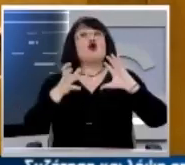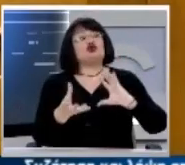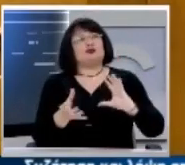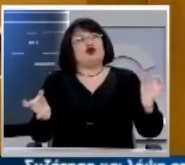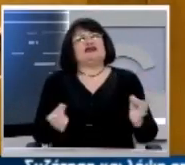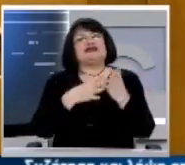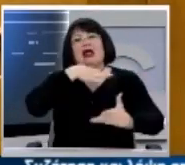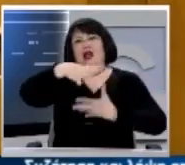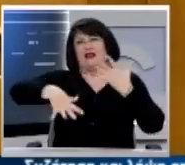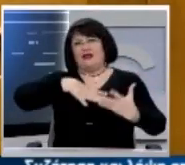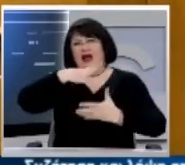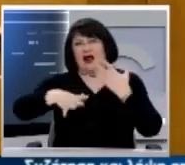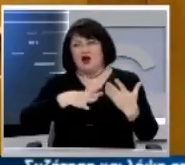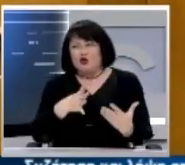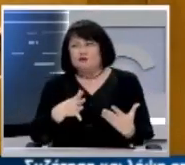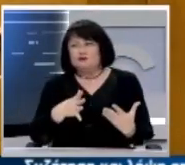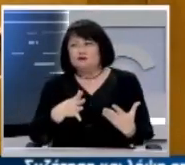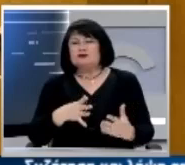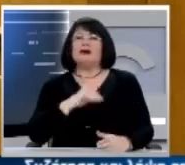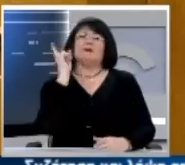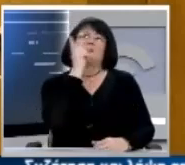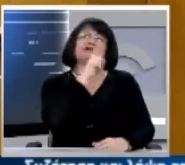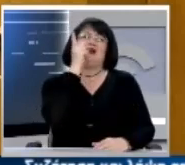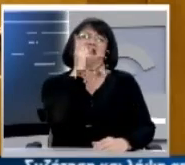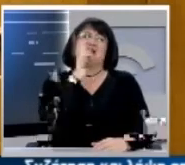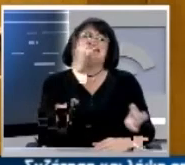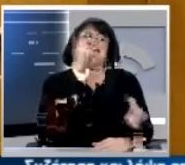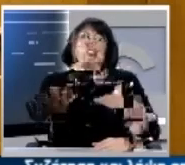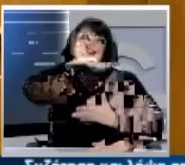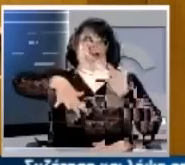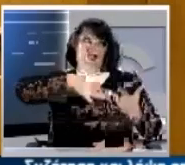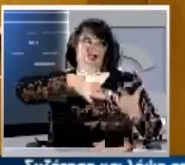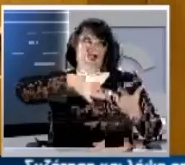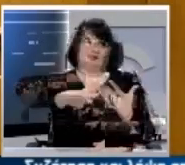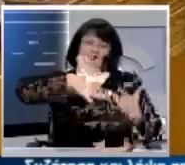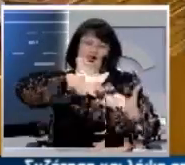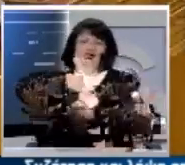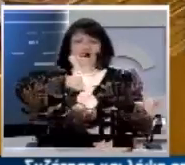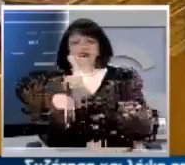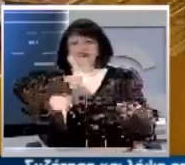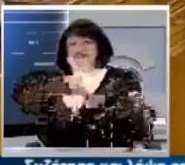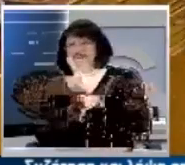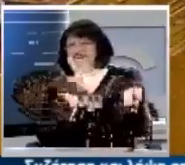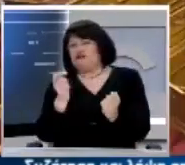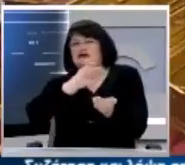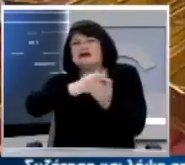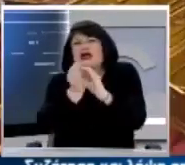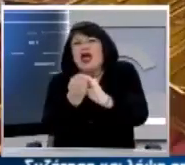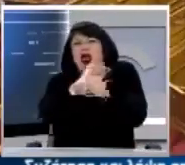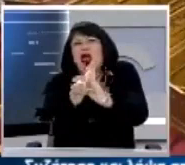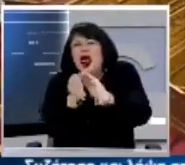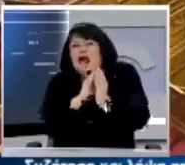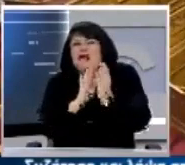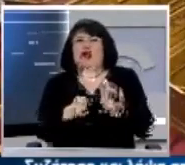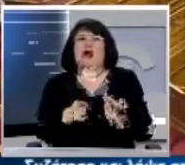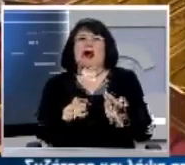λέξη. Το σκάνδαλο Νοβάρτης. Και ξέρω πάρα πολύ καλά ότι οπεδήποτε γίνεται λόγος για το σκάνδαλο Νοβάρτης, τόσο το Κινάλ